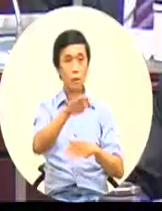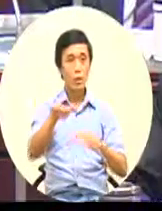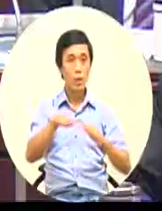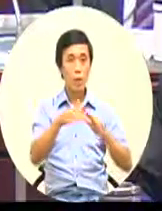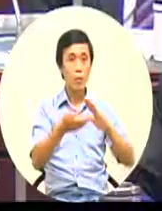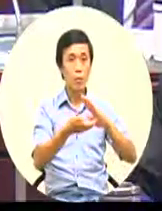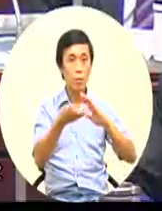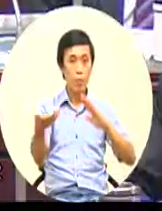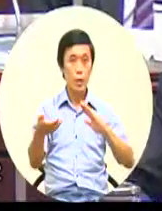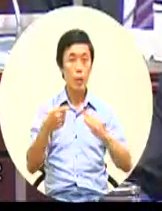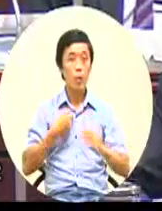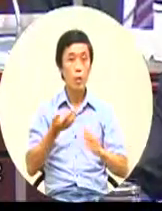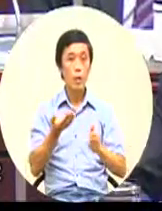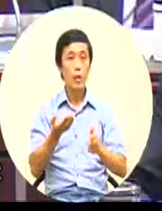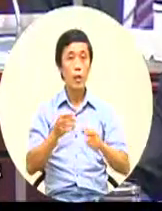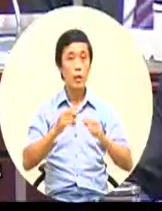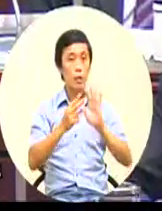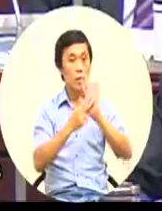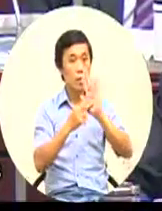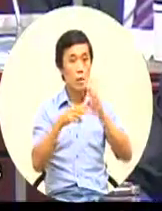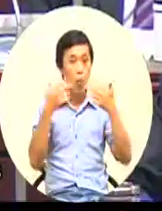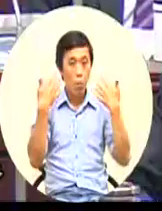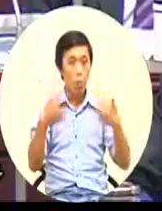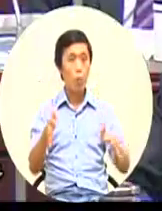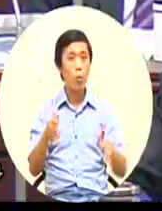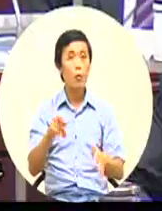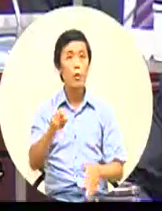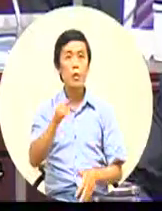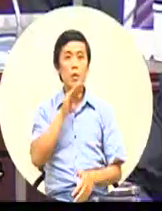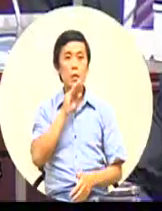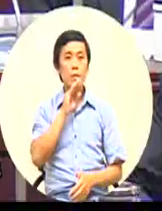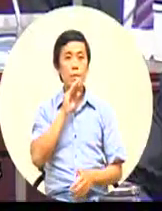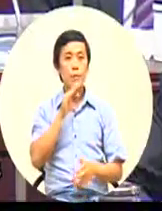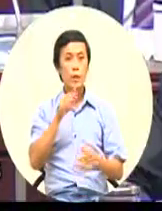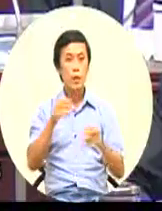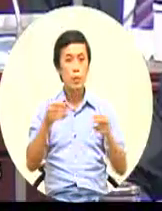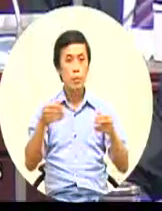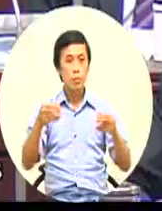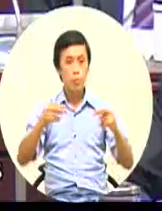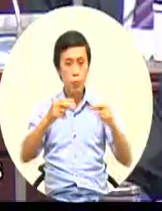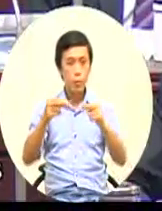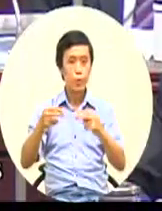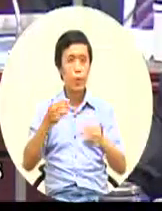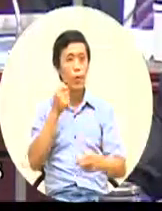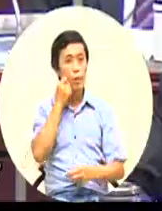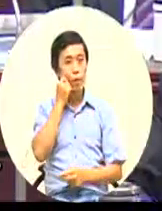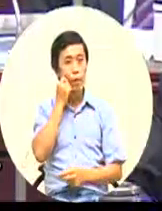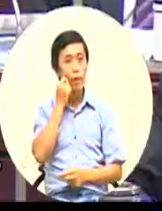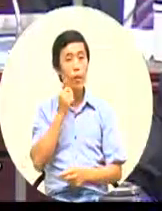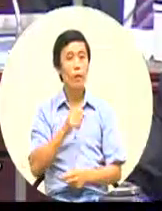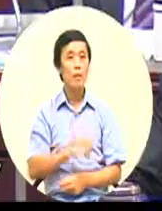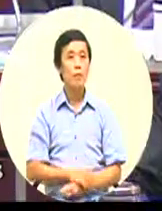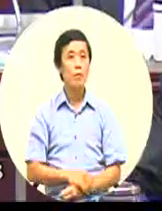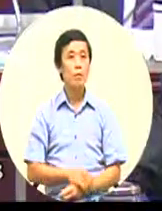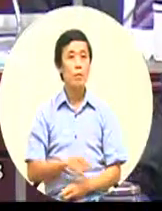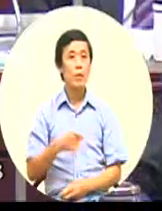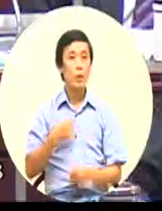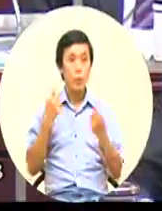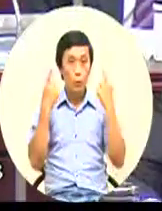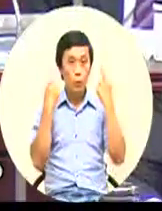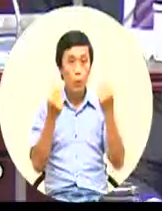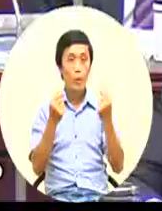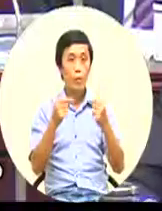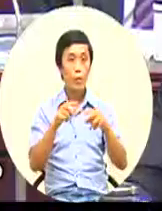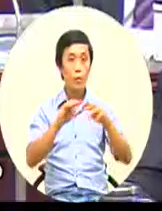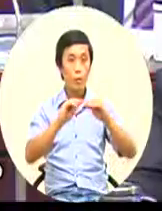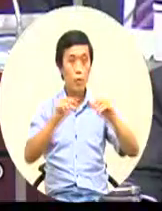刚刚已经跟大家说明，这当然是高难度的工作。当然就是说，所有原来的地